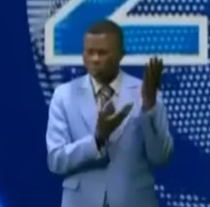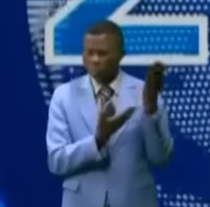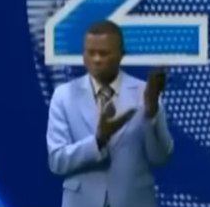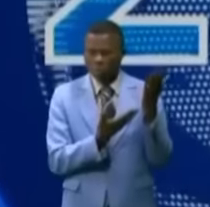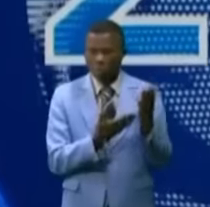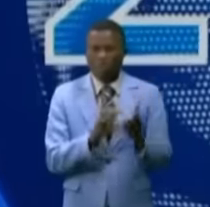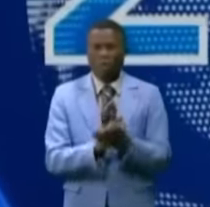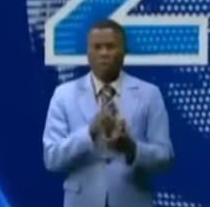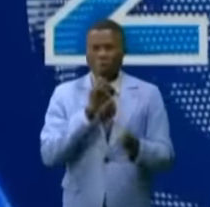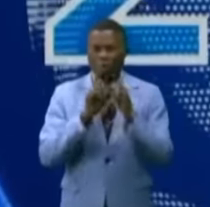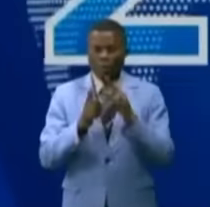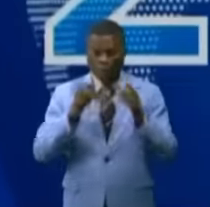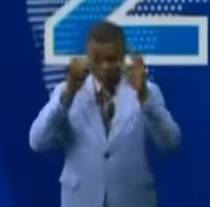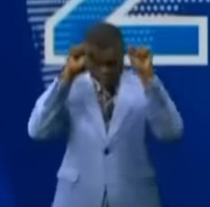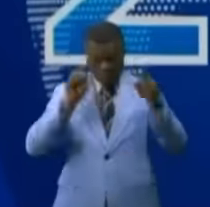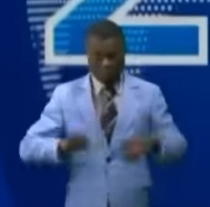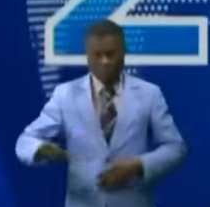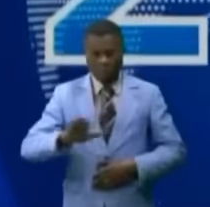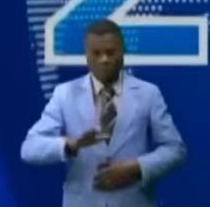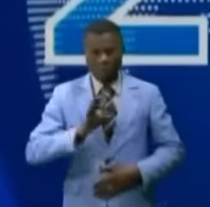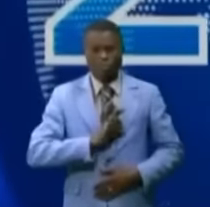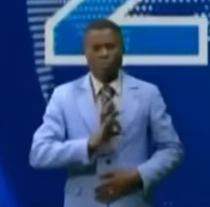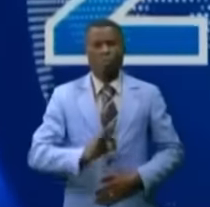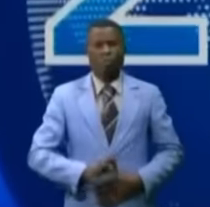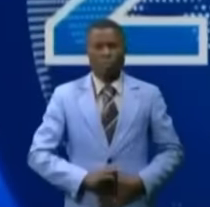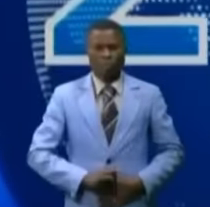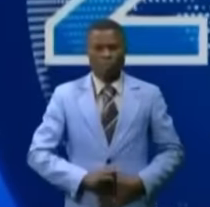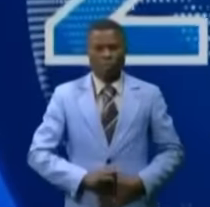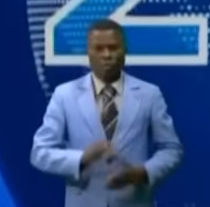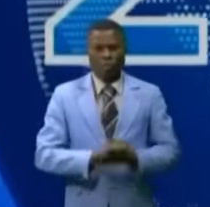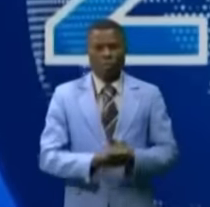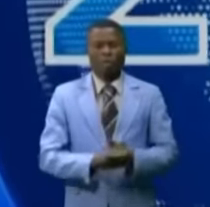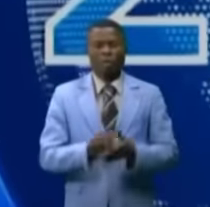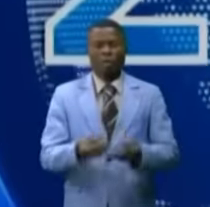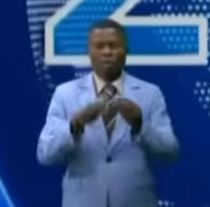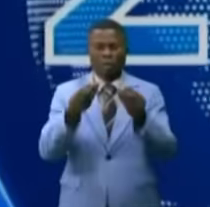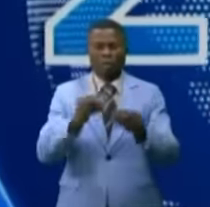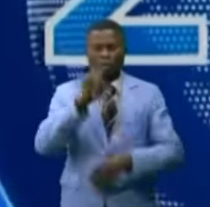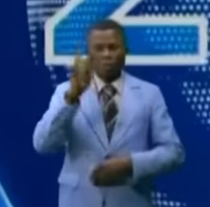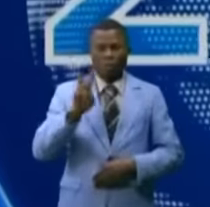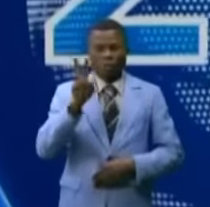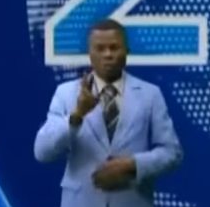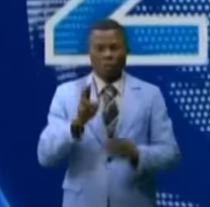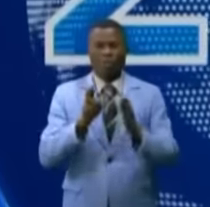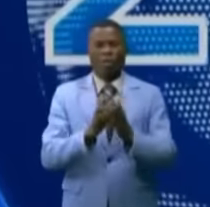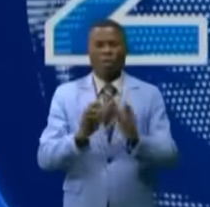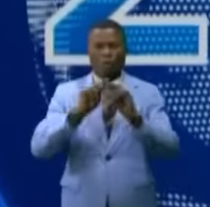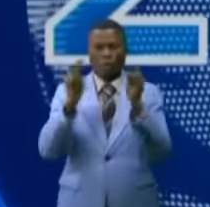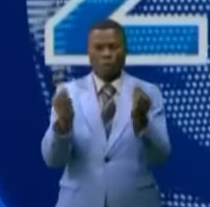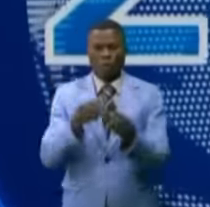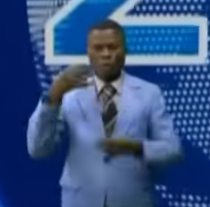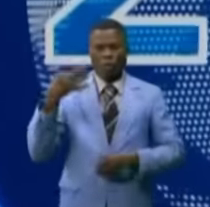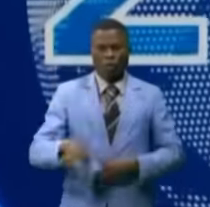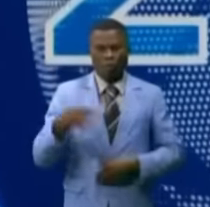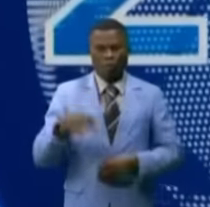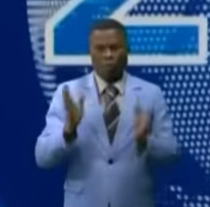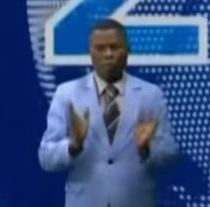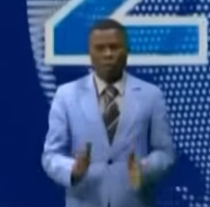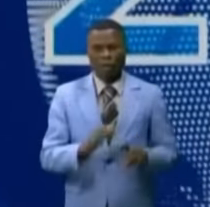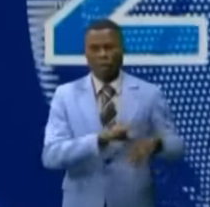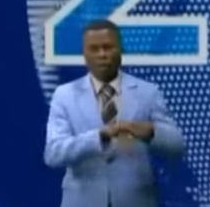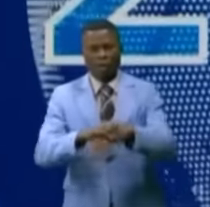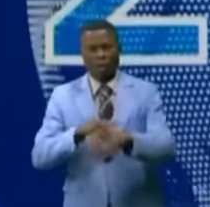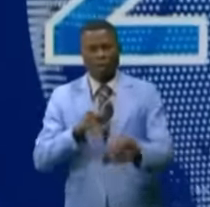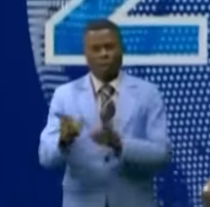de l'entretien que le président de la République, Félix-Antoine Tshisekedi Tshilombo, a accordé ce vendredi à une délégation française conduite par